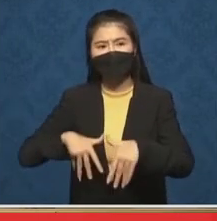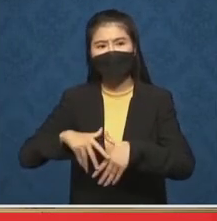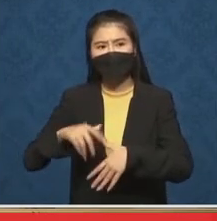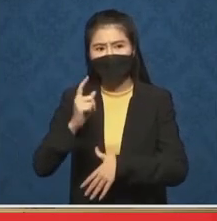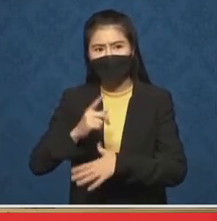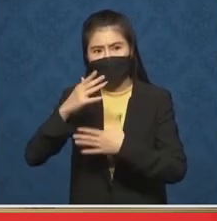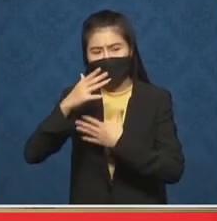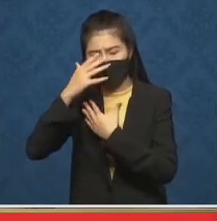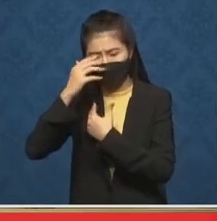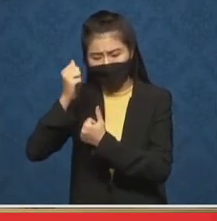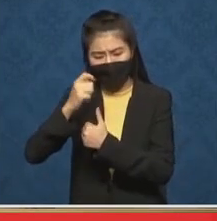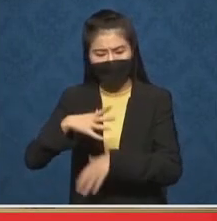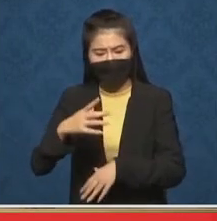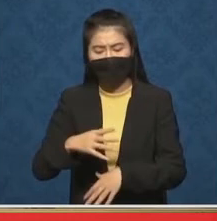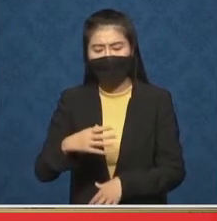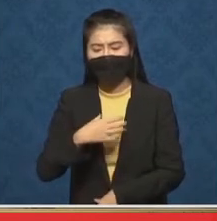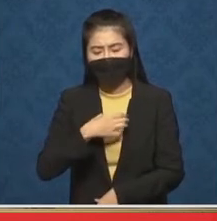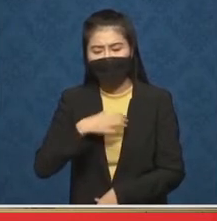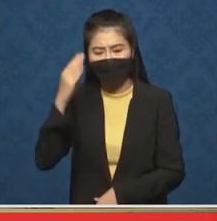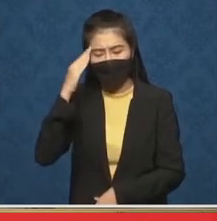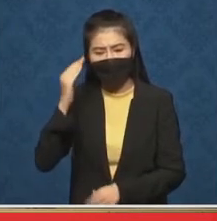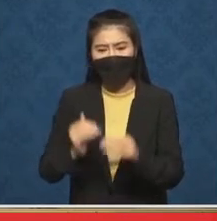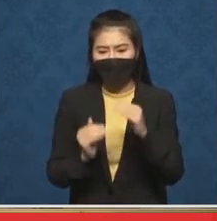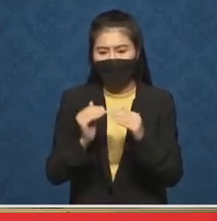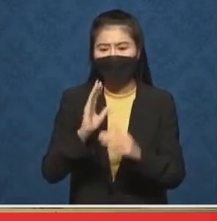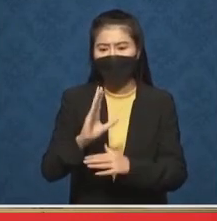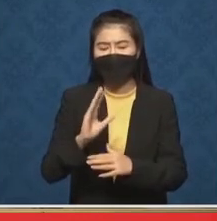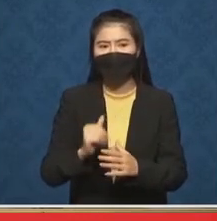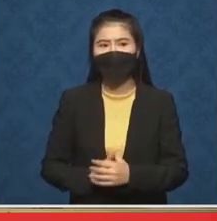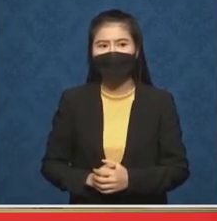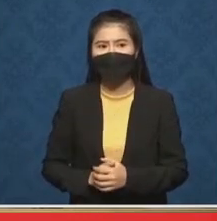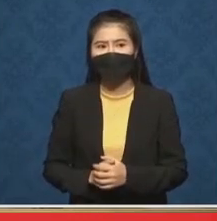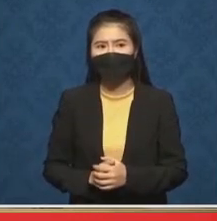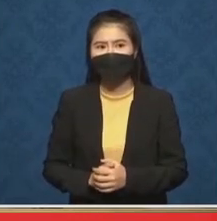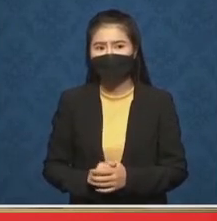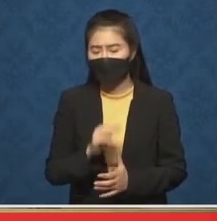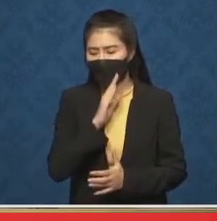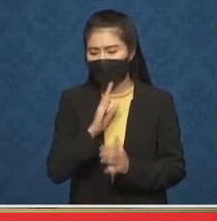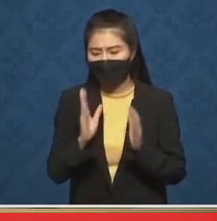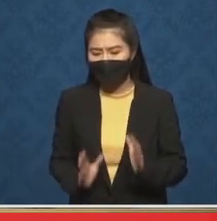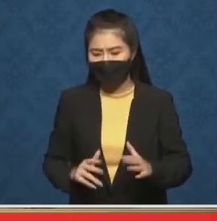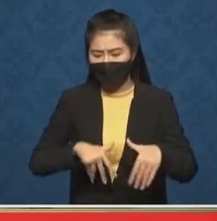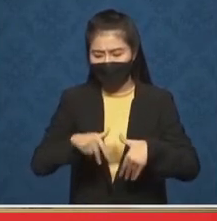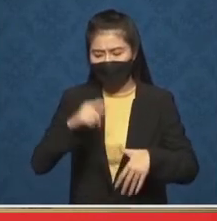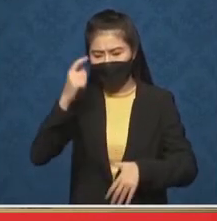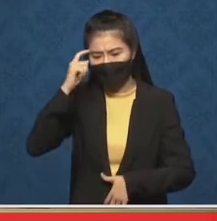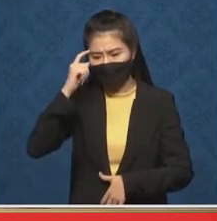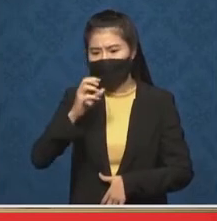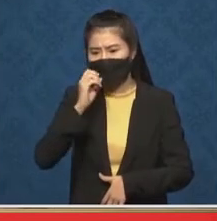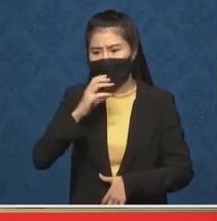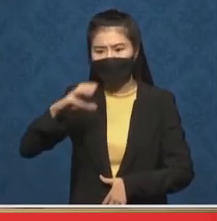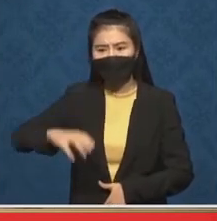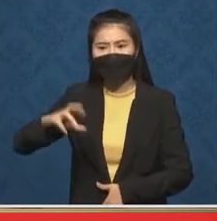ก็ครตบประชาชนนะประชาชนมีสทธรู้ครับแ้ประชาชนไม่รทั้หมดท่านกตองบอกกสภา